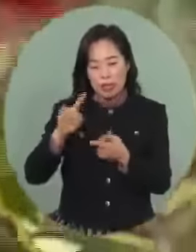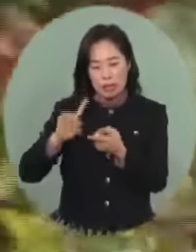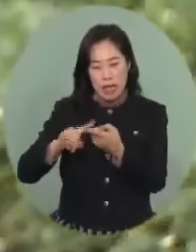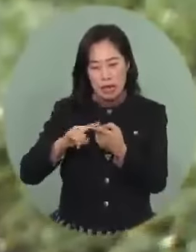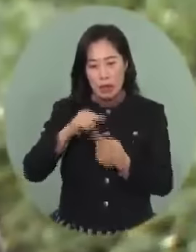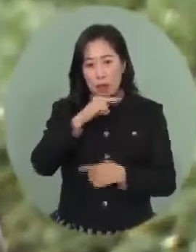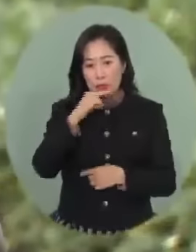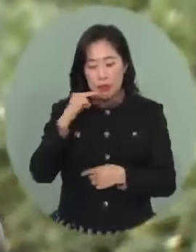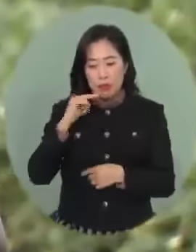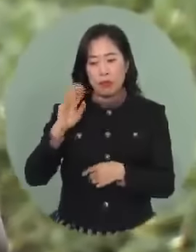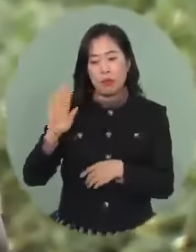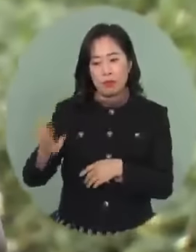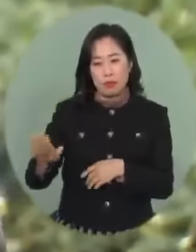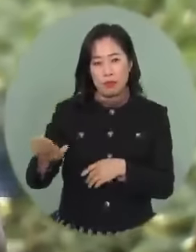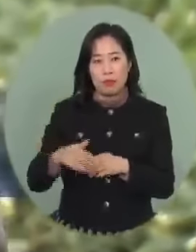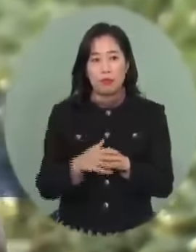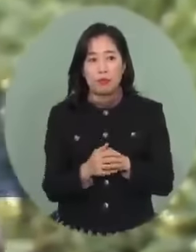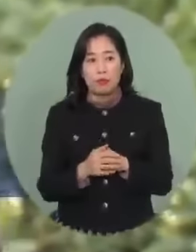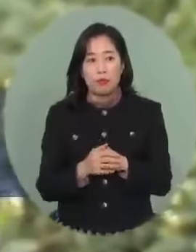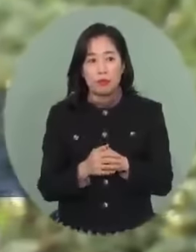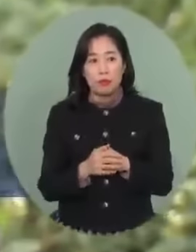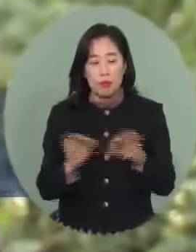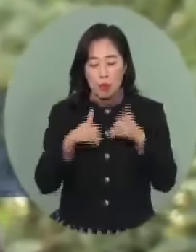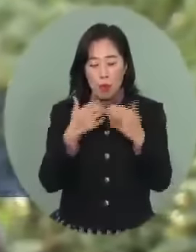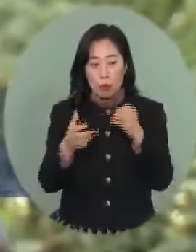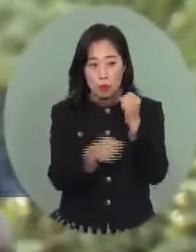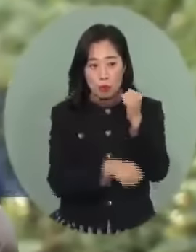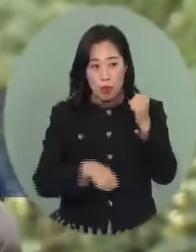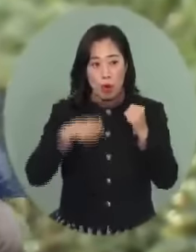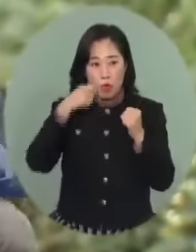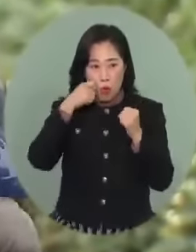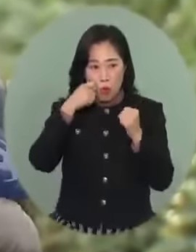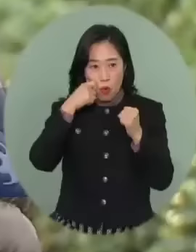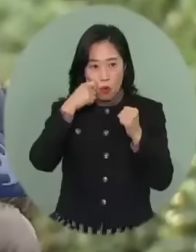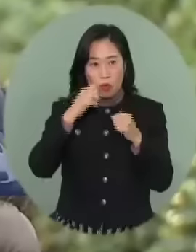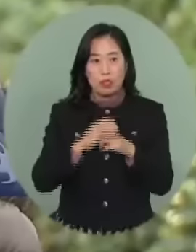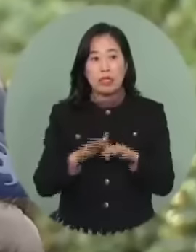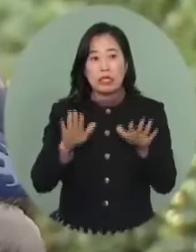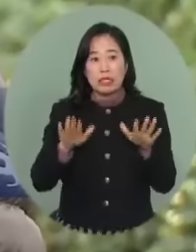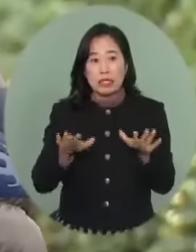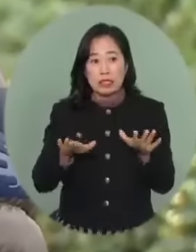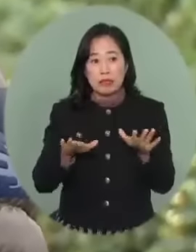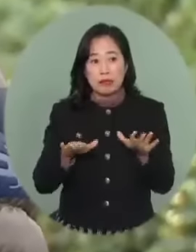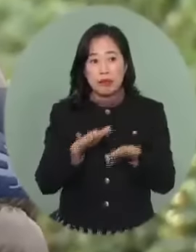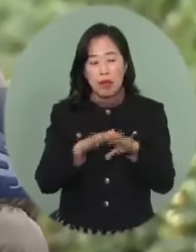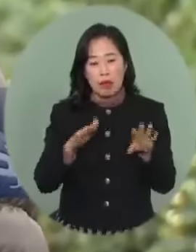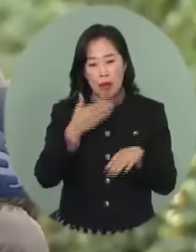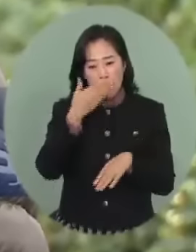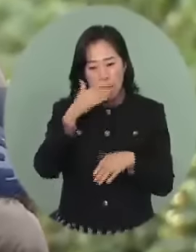말합니다. 전량 지금 수확 자체를 못하는 상황이 됐습니다. 현재 상황은 뭐